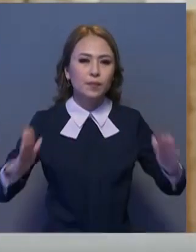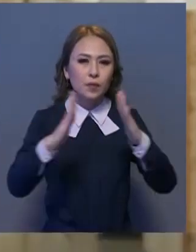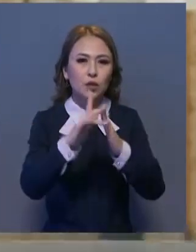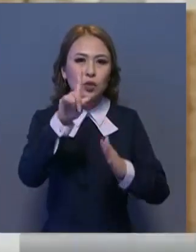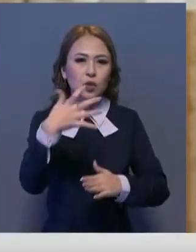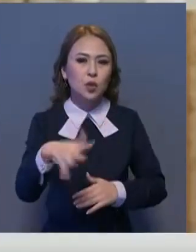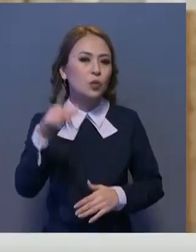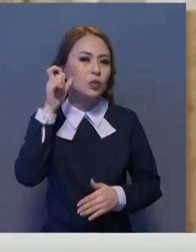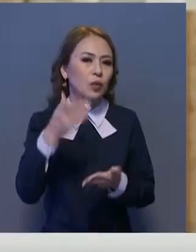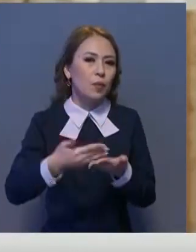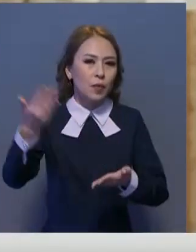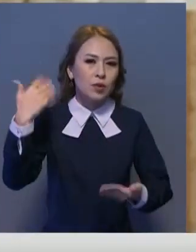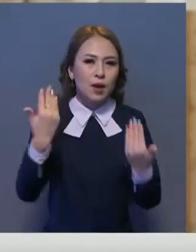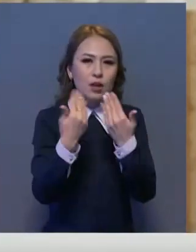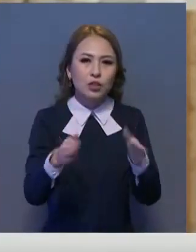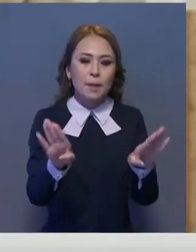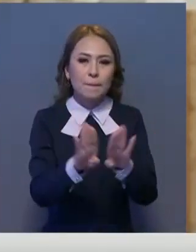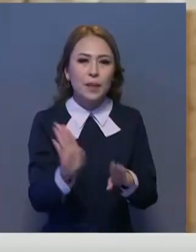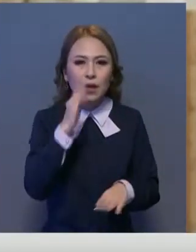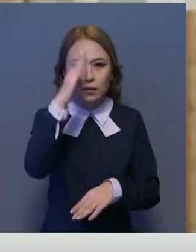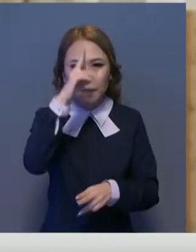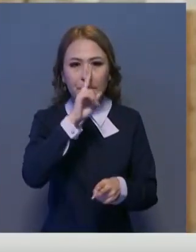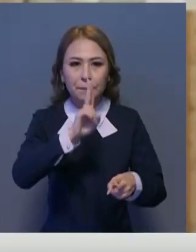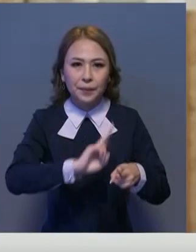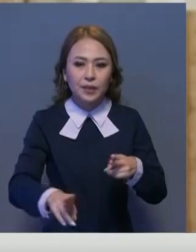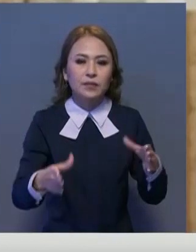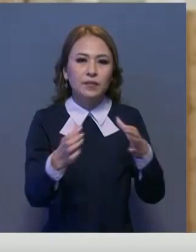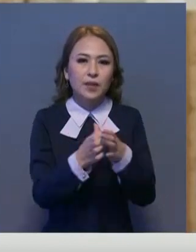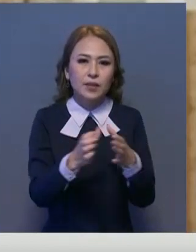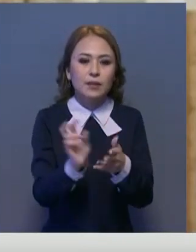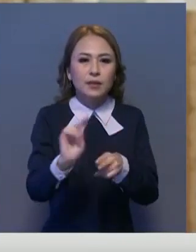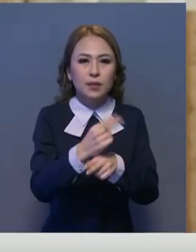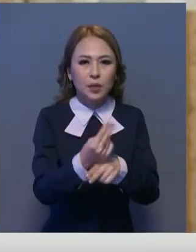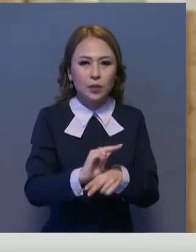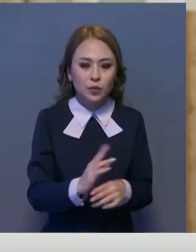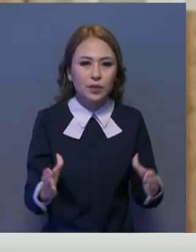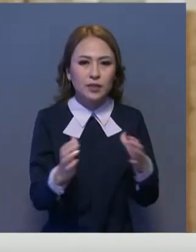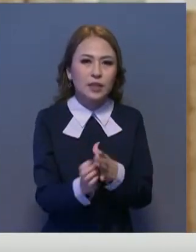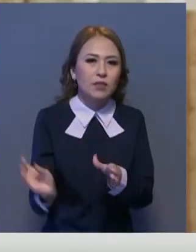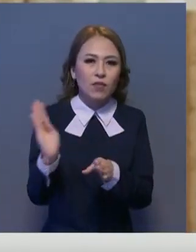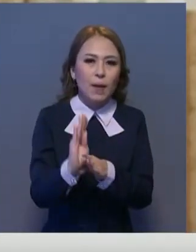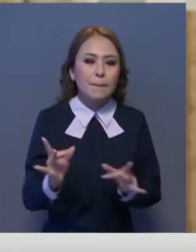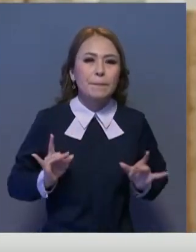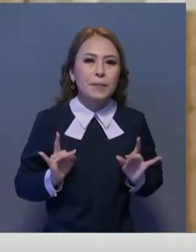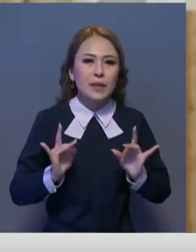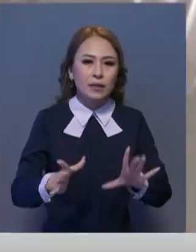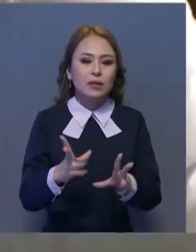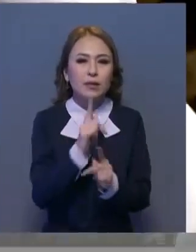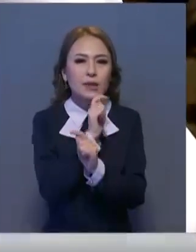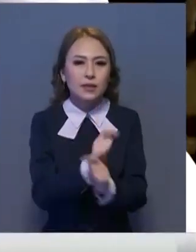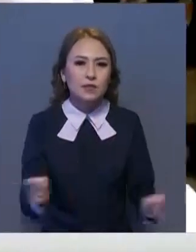бұрын ашылған. Мұнда ауыр жағдайда ата-анасынан айырылған жеткіншектер тәрбиеленуде. оларға мереке сыйлауға